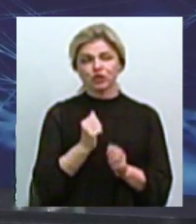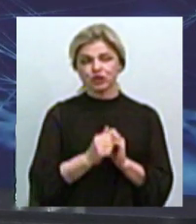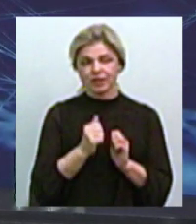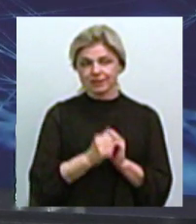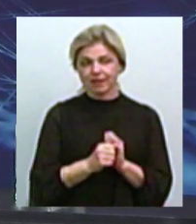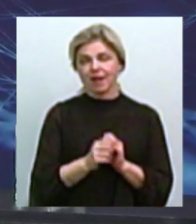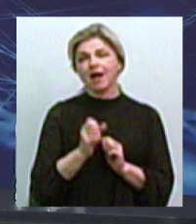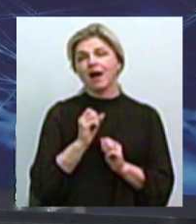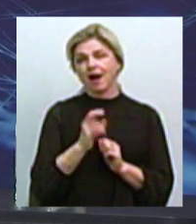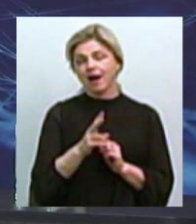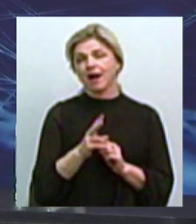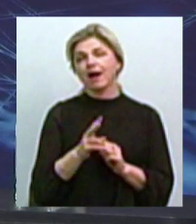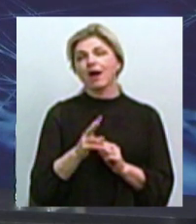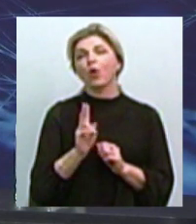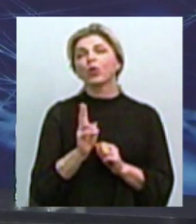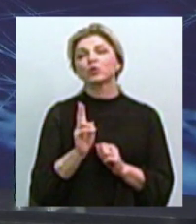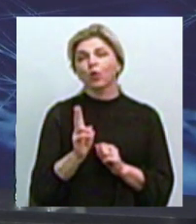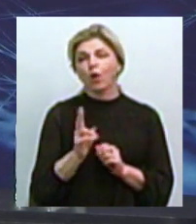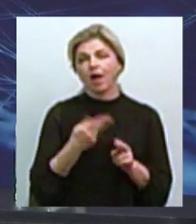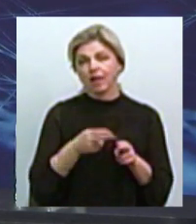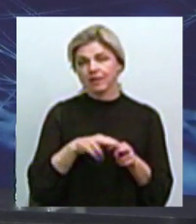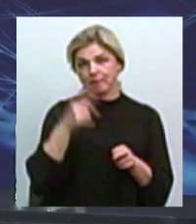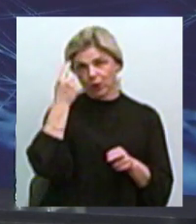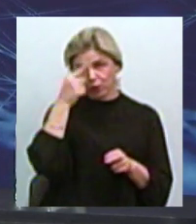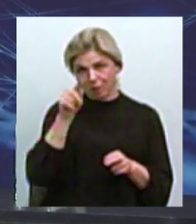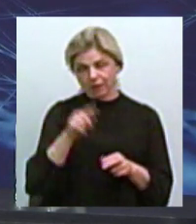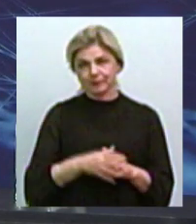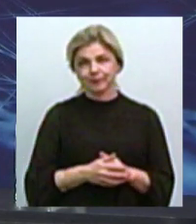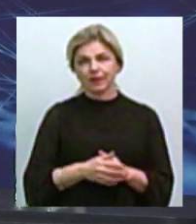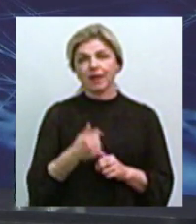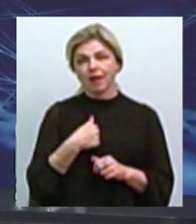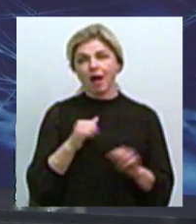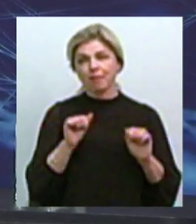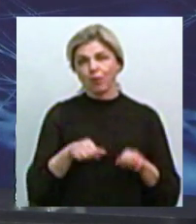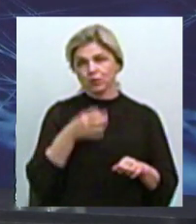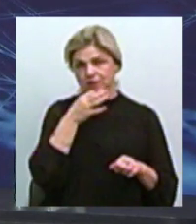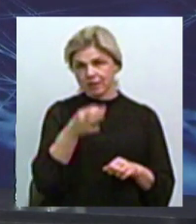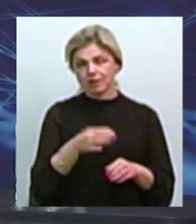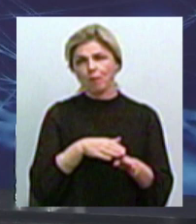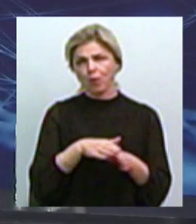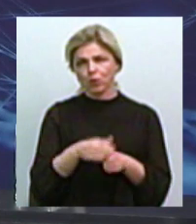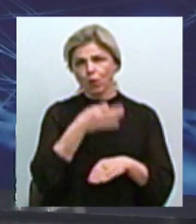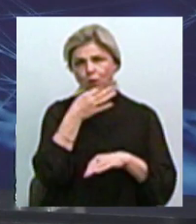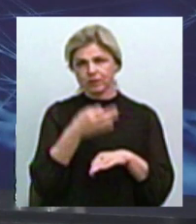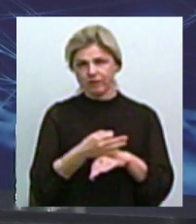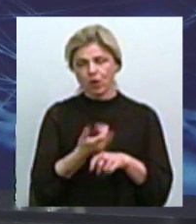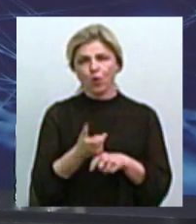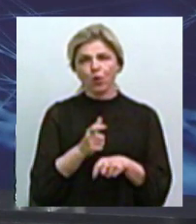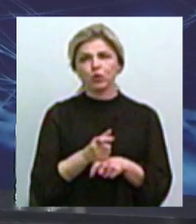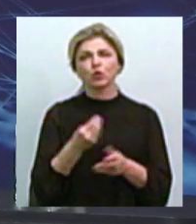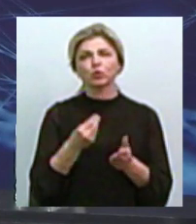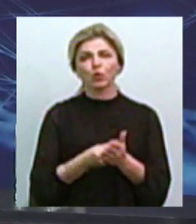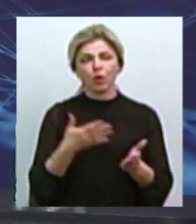по задаваемому вопрос после того, а кто, собственно, это придумал. Я могу сказать со всей ответственностью, проект стоит очень дорого.